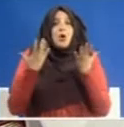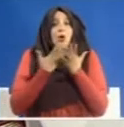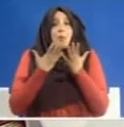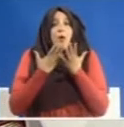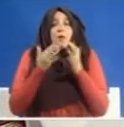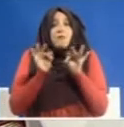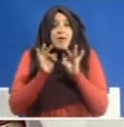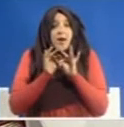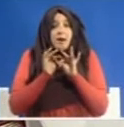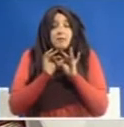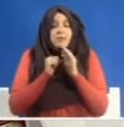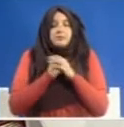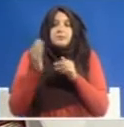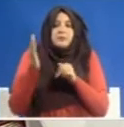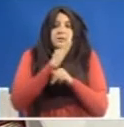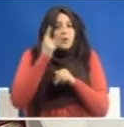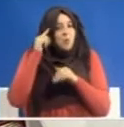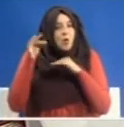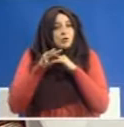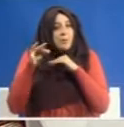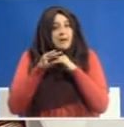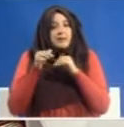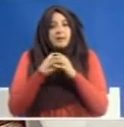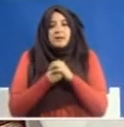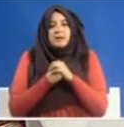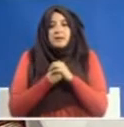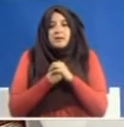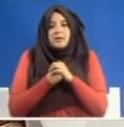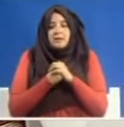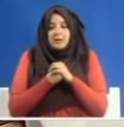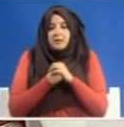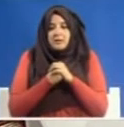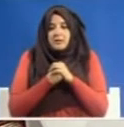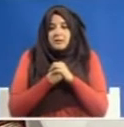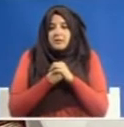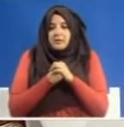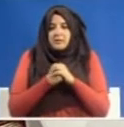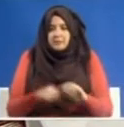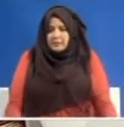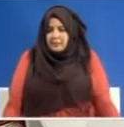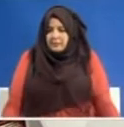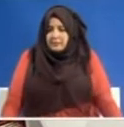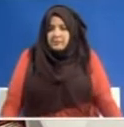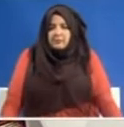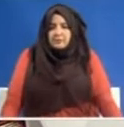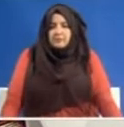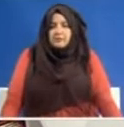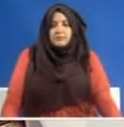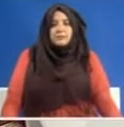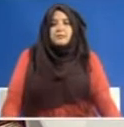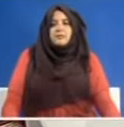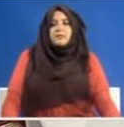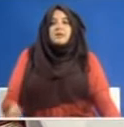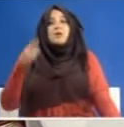نعم. السؤال الثاني على زوجي. أيوة. هو يعني مستهزئ كثيرا في شأن